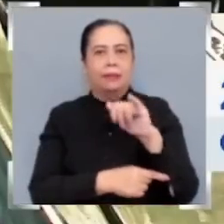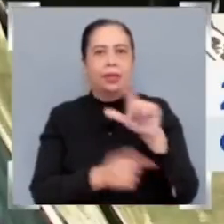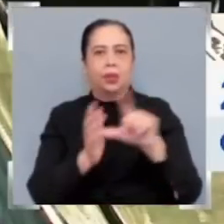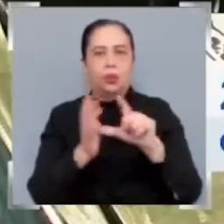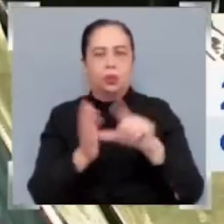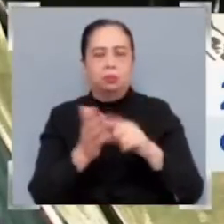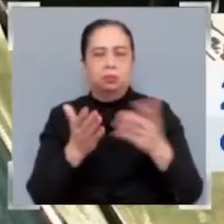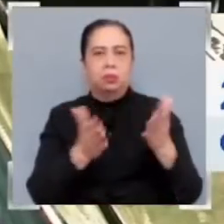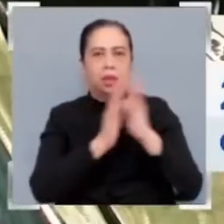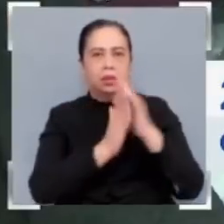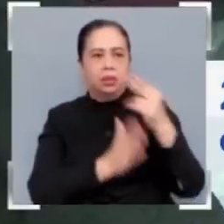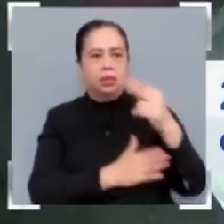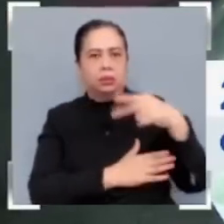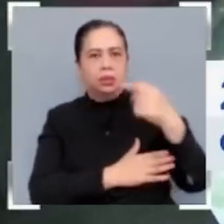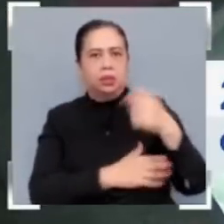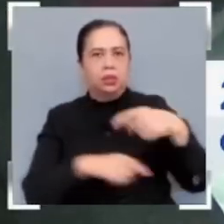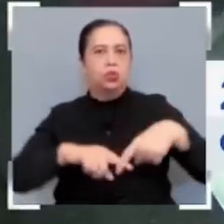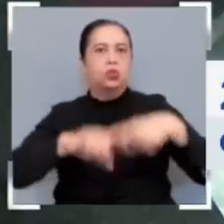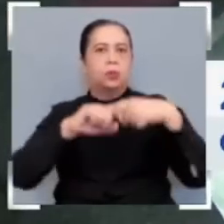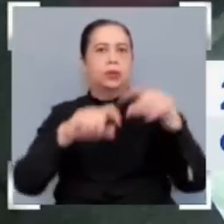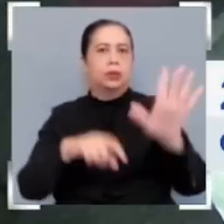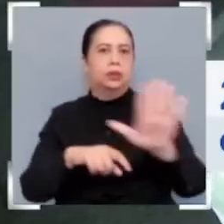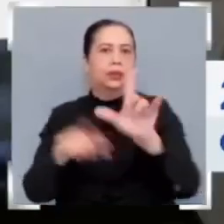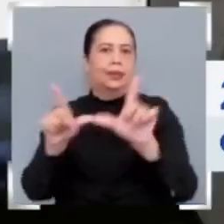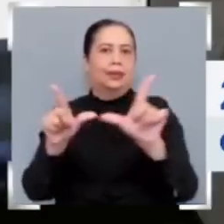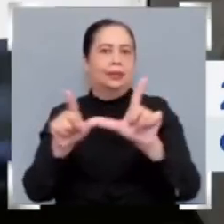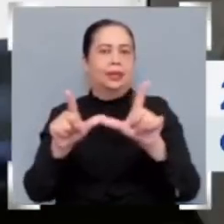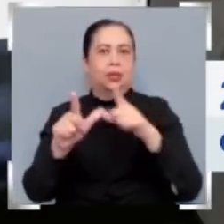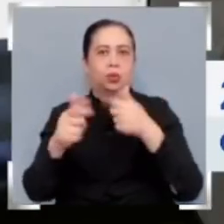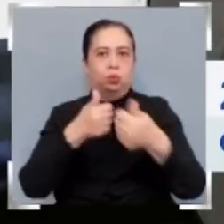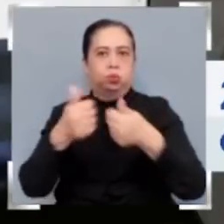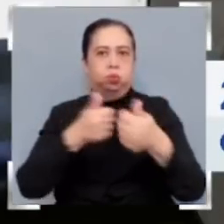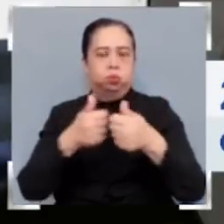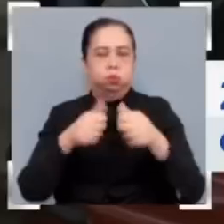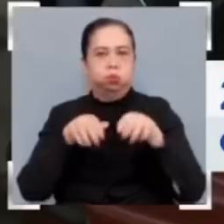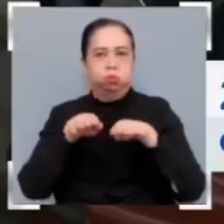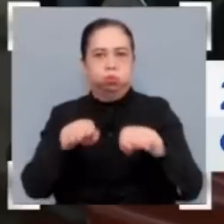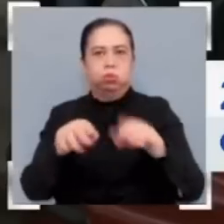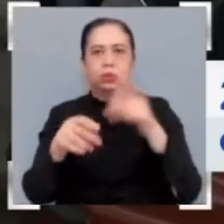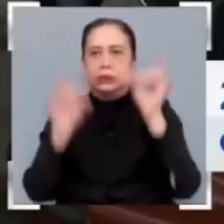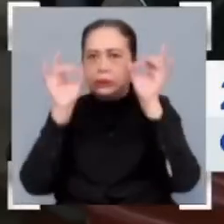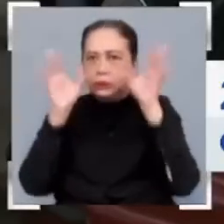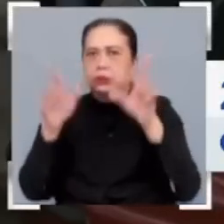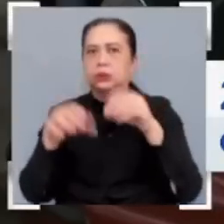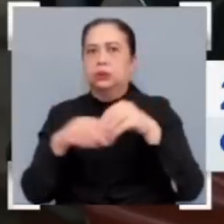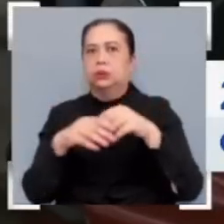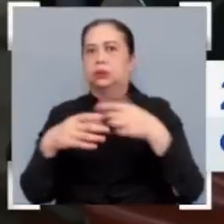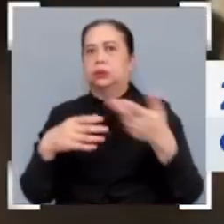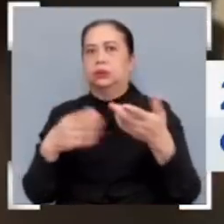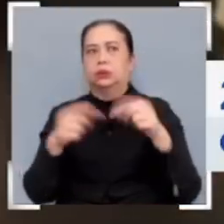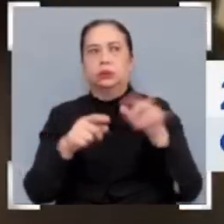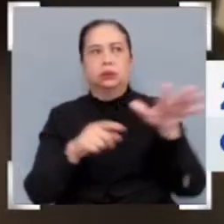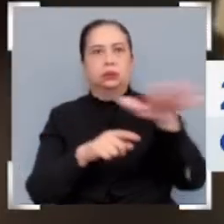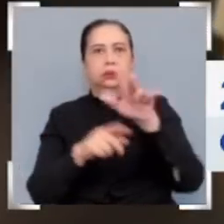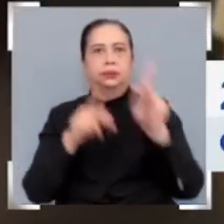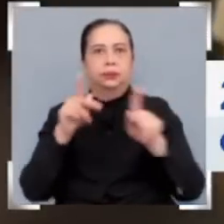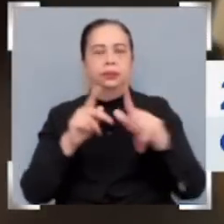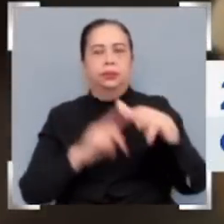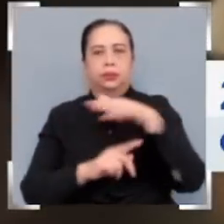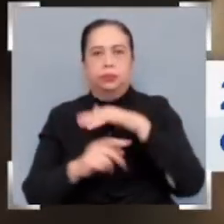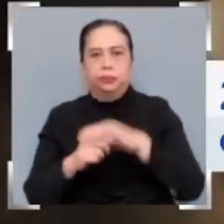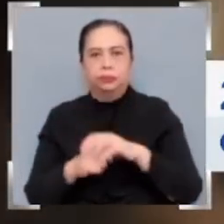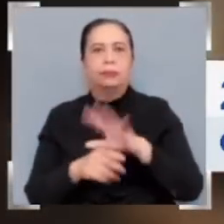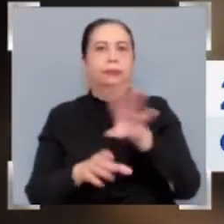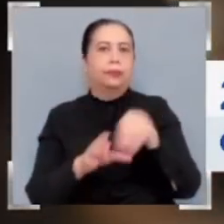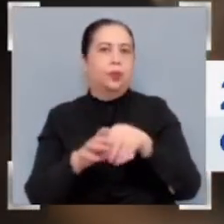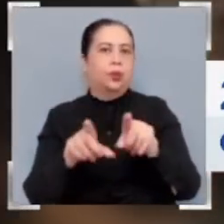na suspindihin ang lisensya ng mga umunoy sangkot sa drug racing dahil sa panganib na dulot ng mga ito sa mga motorista. Damay rin daw maging